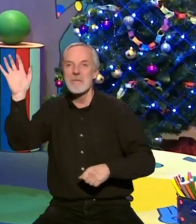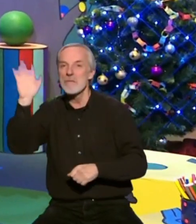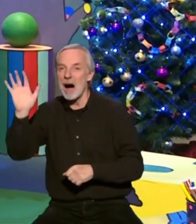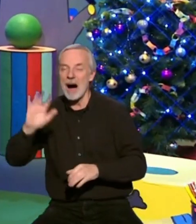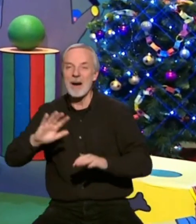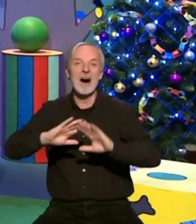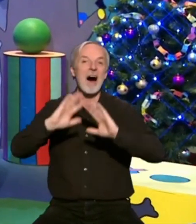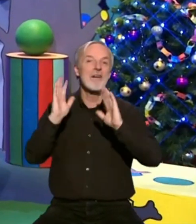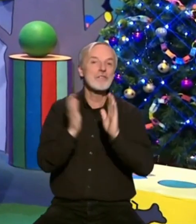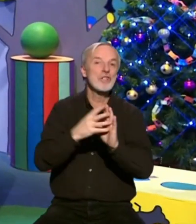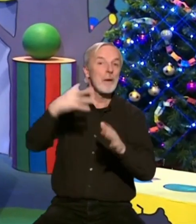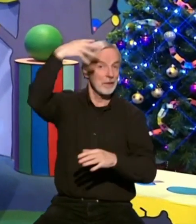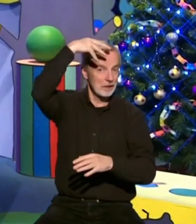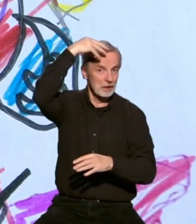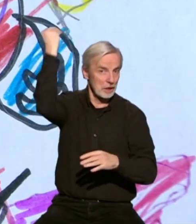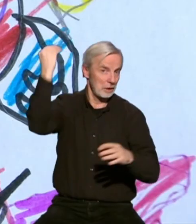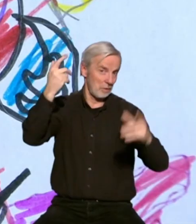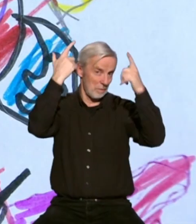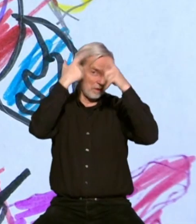skřítkům sláva.